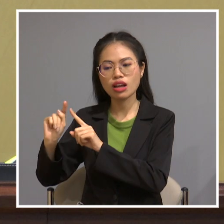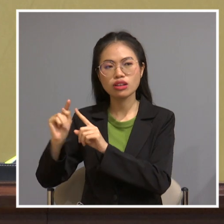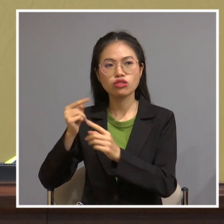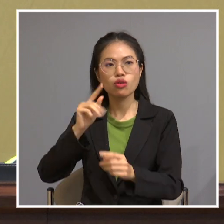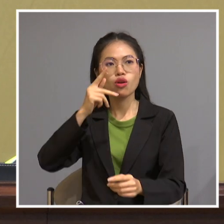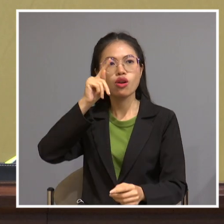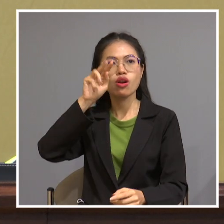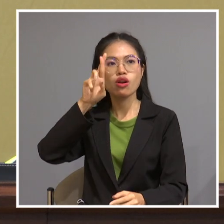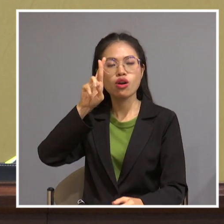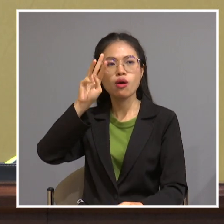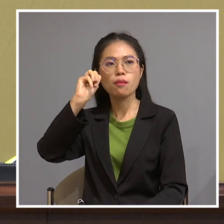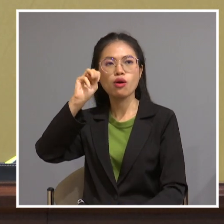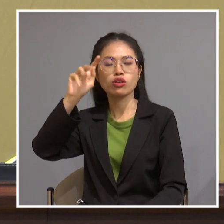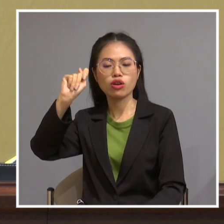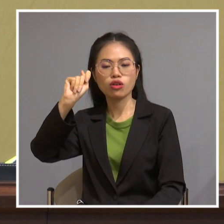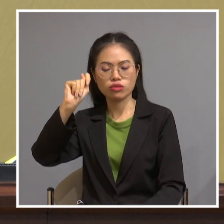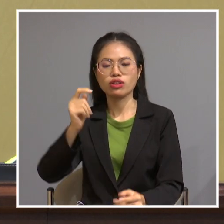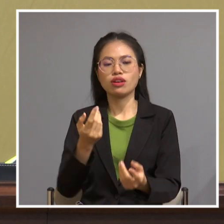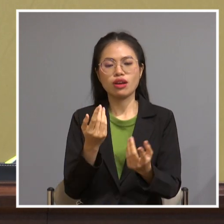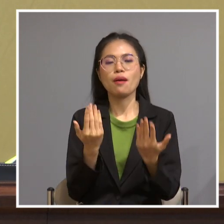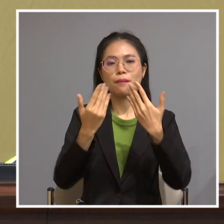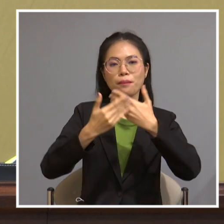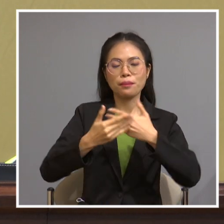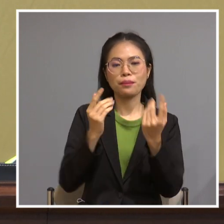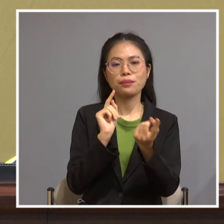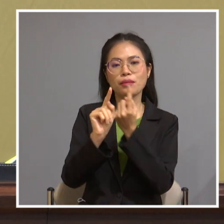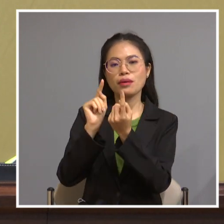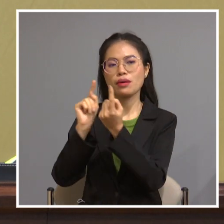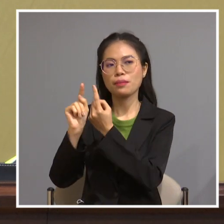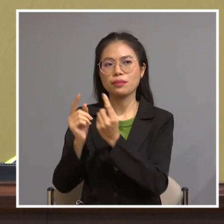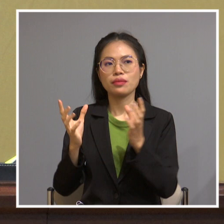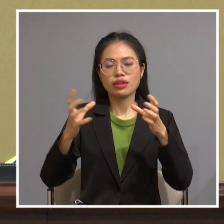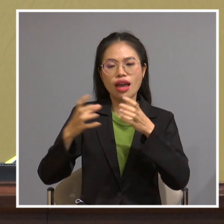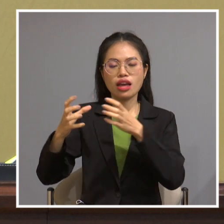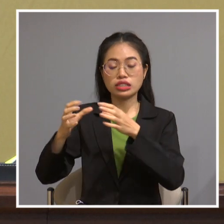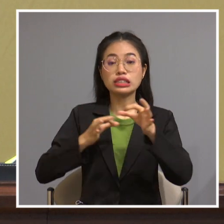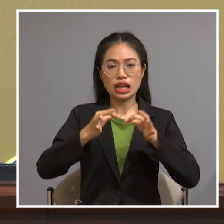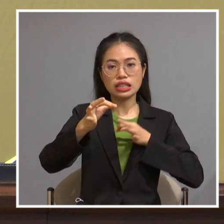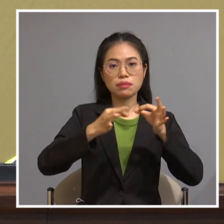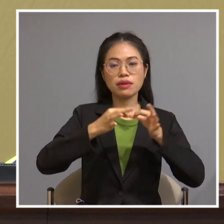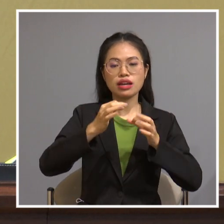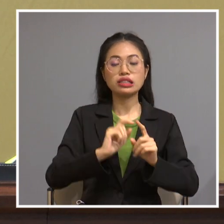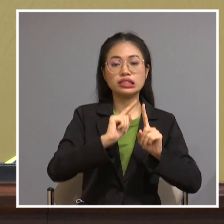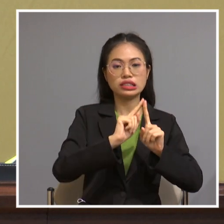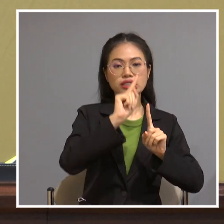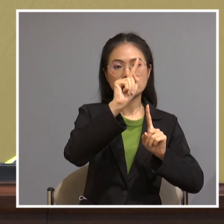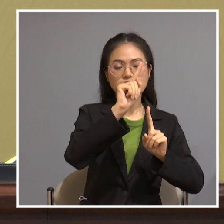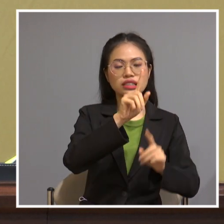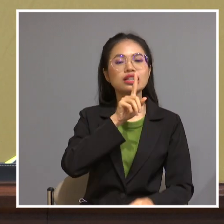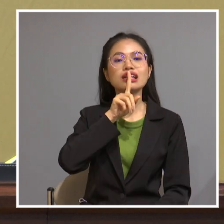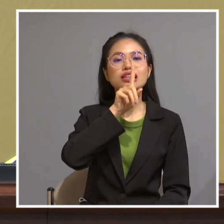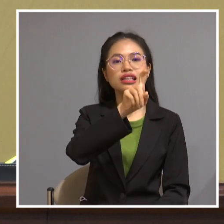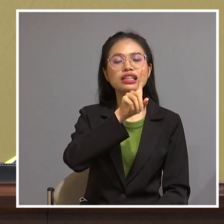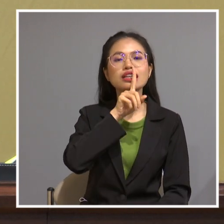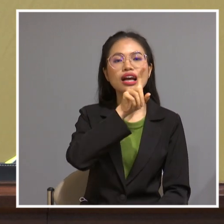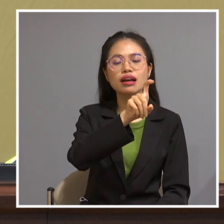ีผมขอสลบรำดบการถามตอบกระทถามแยกเฉพาะเป็ดงนี้นะครับรำดท 1 กระทถามแยกเฉพา